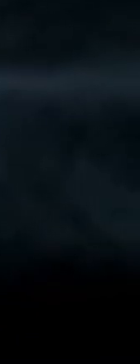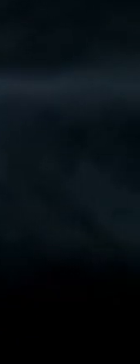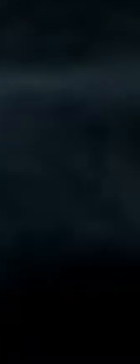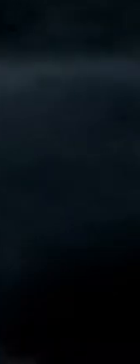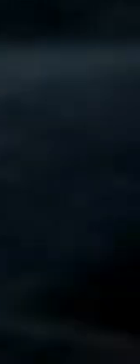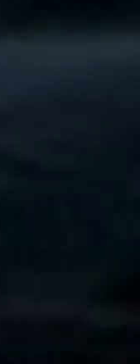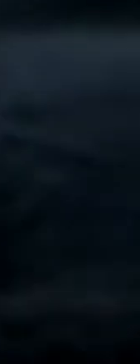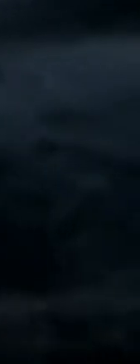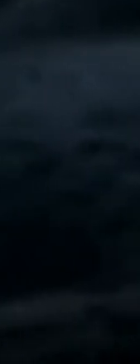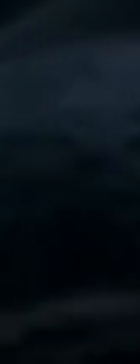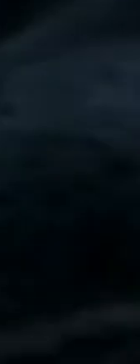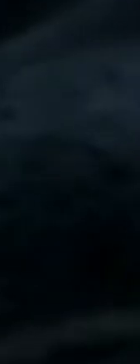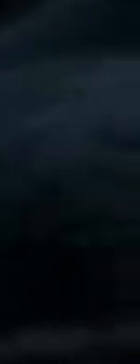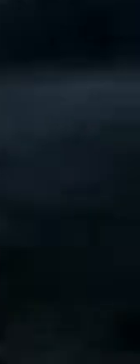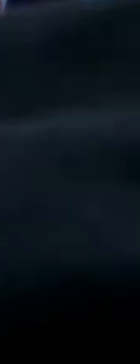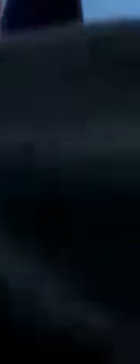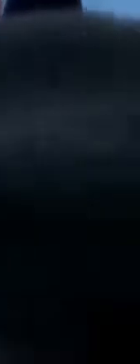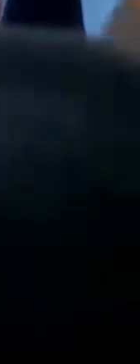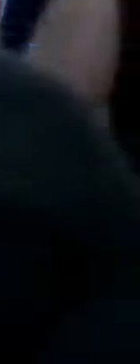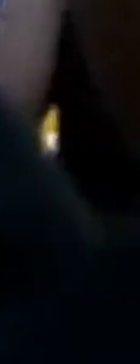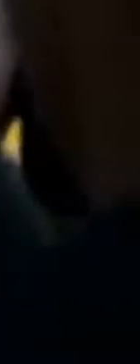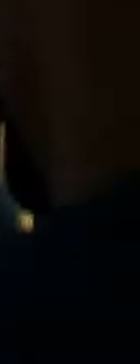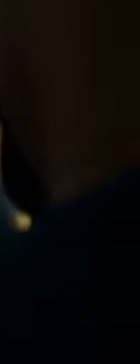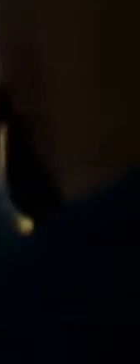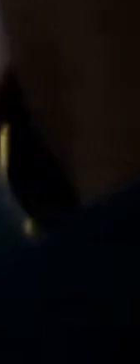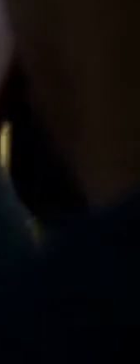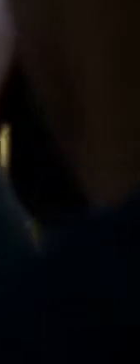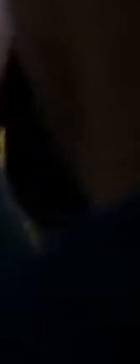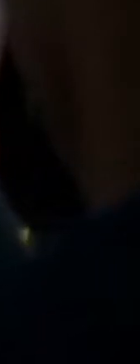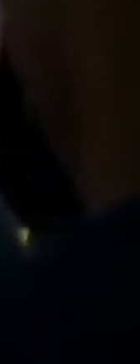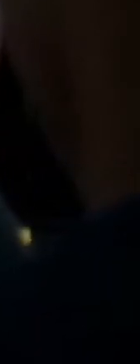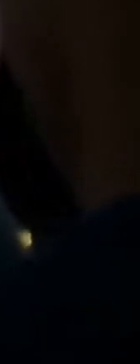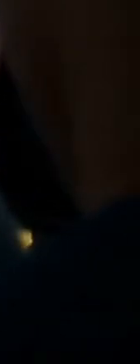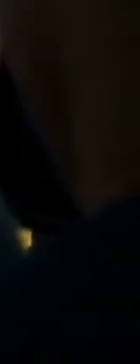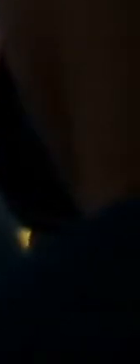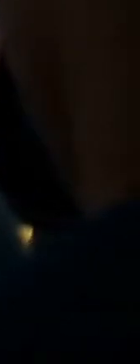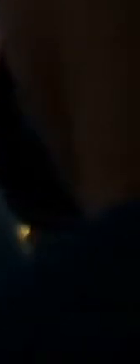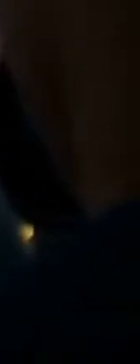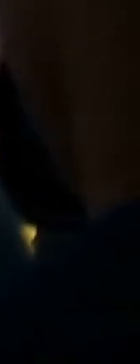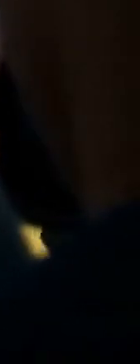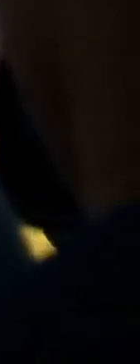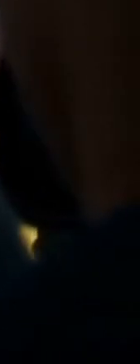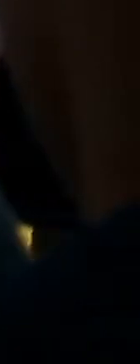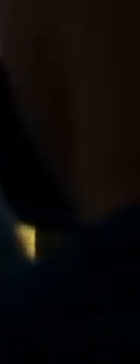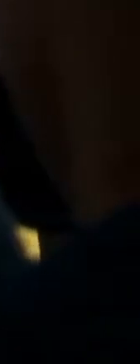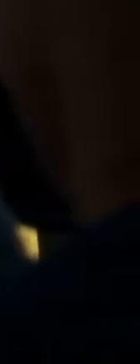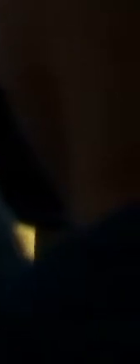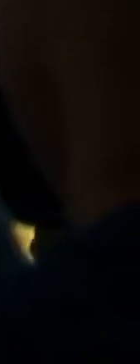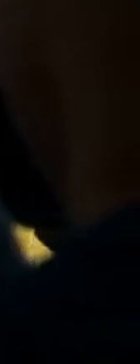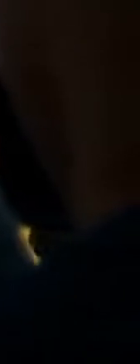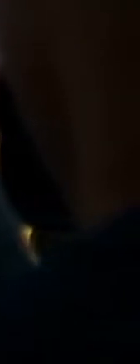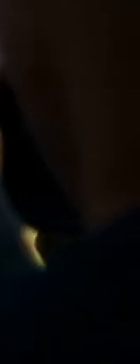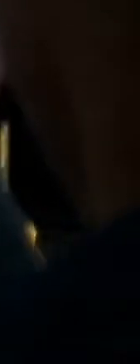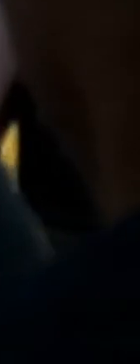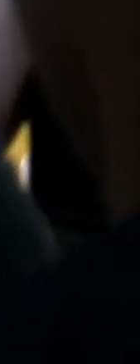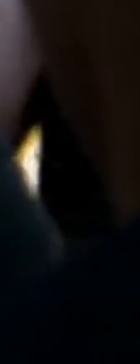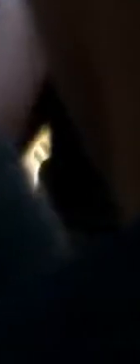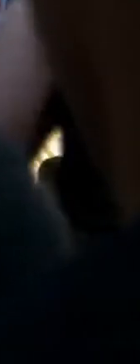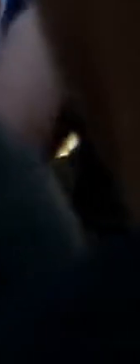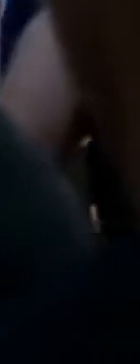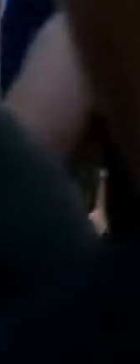퍼뜨리고 있습니다 심각한 우리를 필요합니다 과학적 사실이 아닌